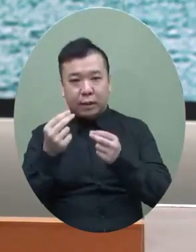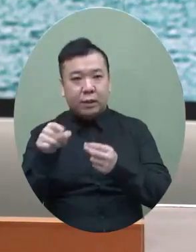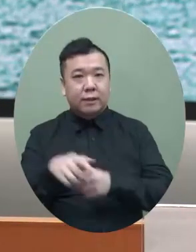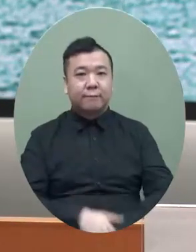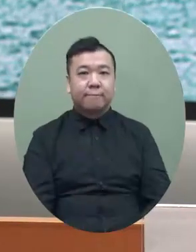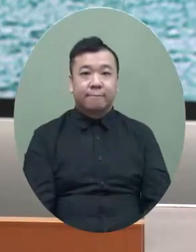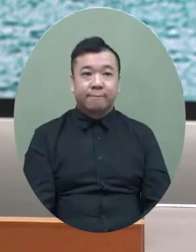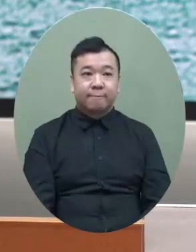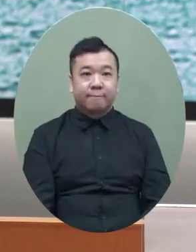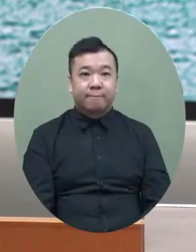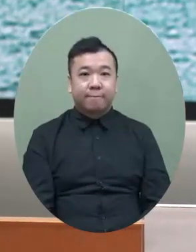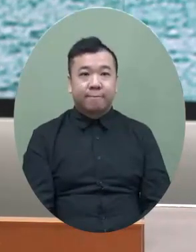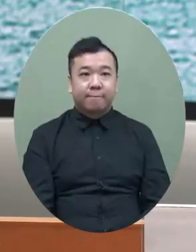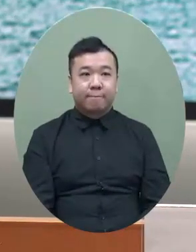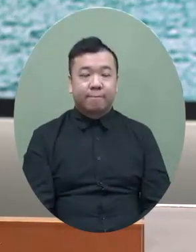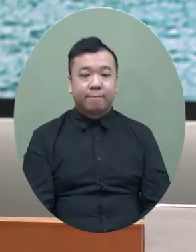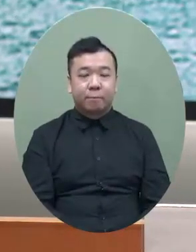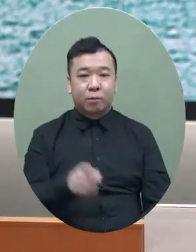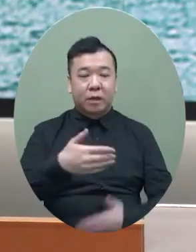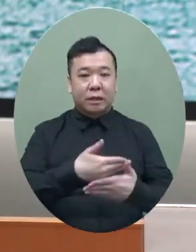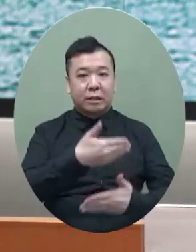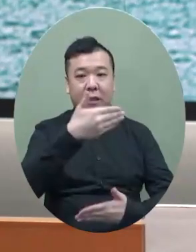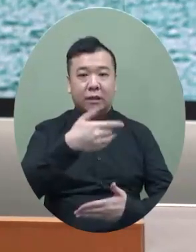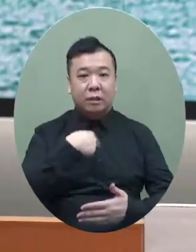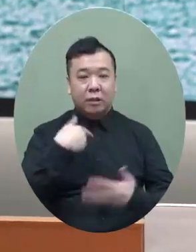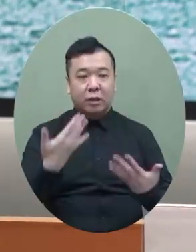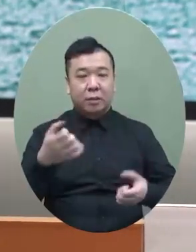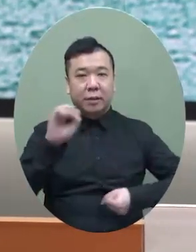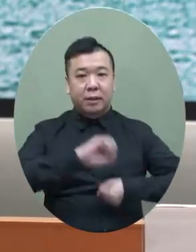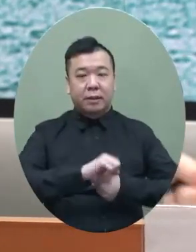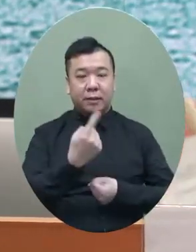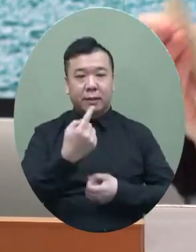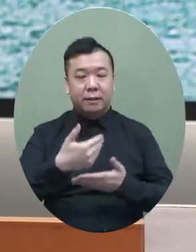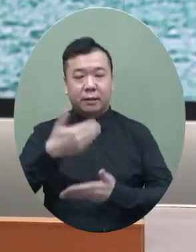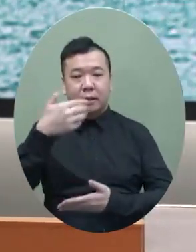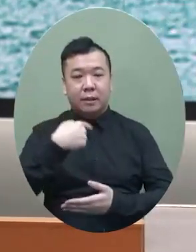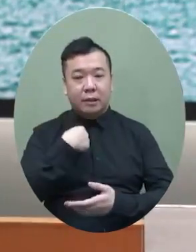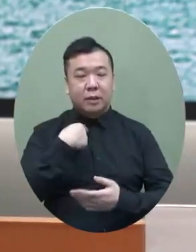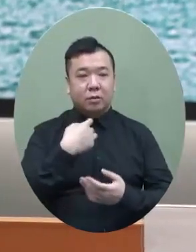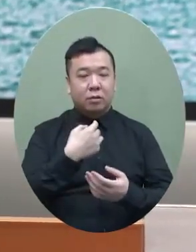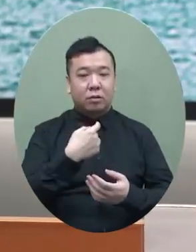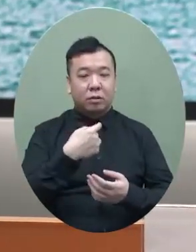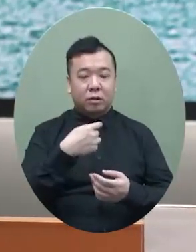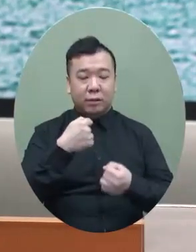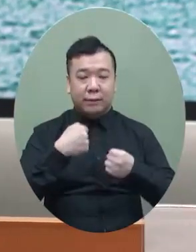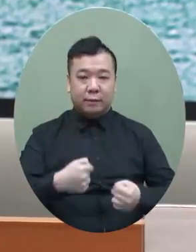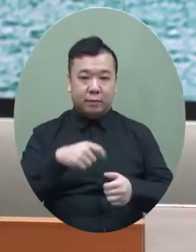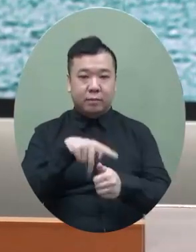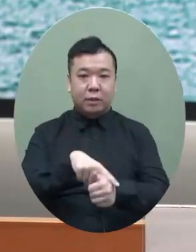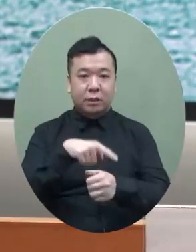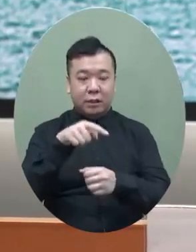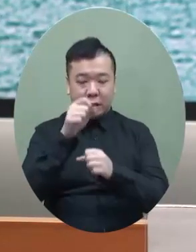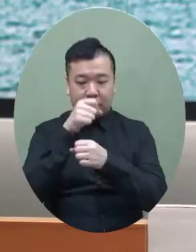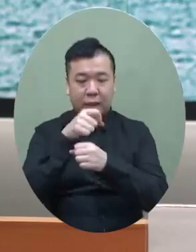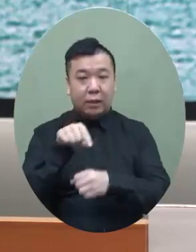咁另外咧就係喺大廈嚟講咧，我哋今日都多咗一個大廈啦，係需要接受強制檢測嘅。